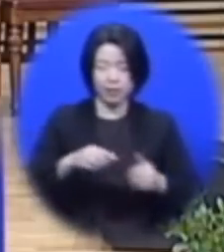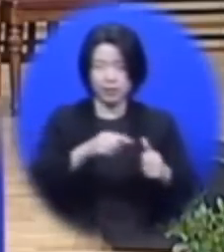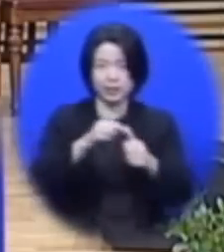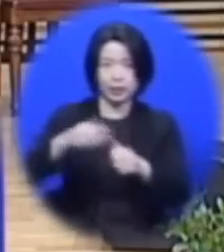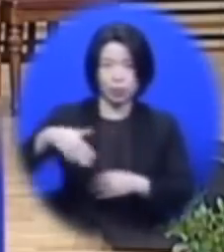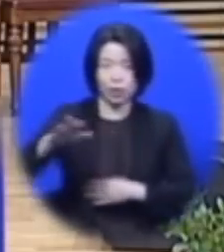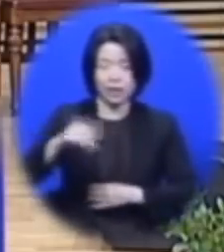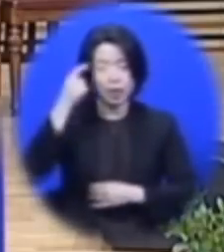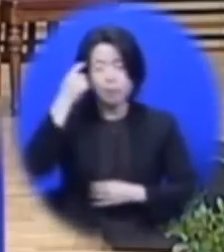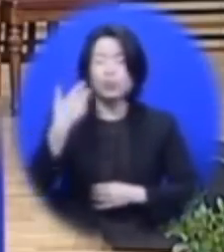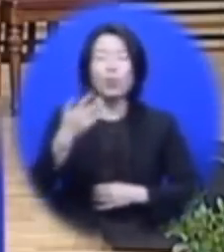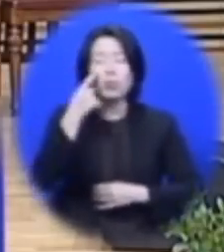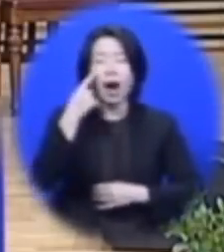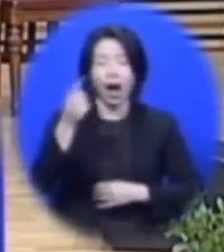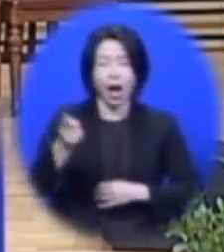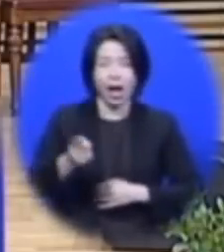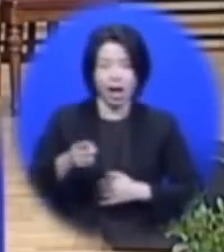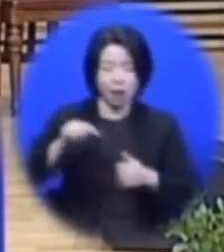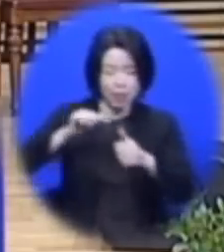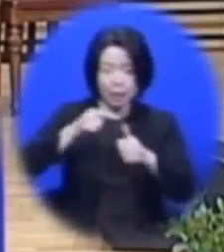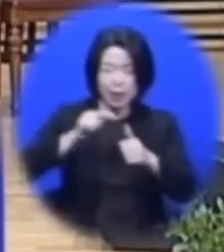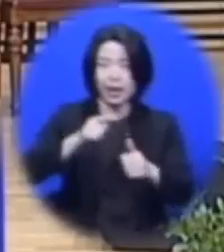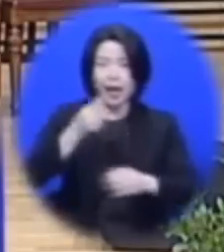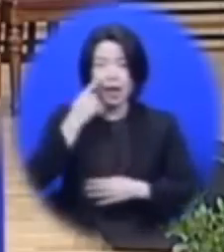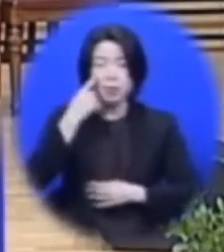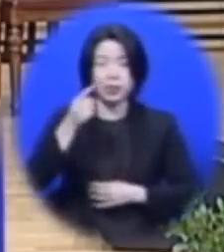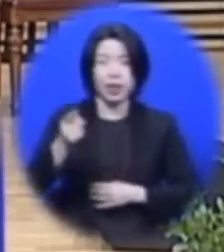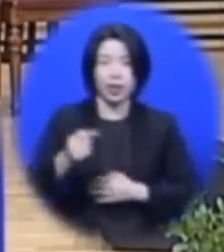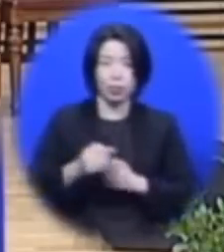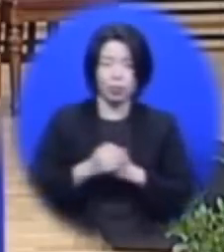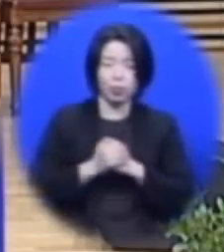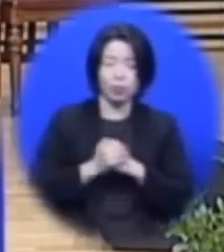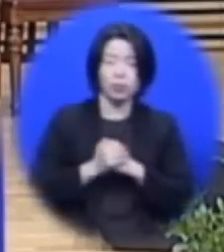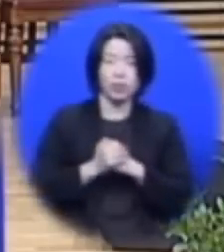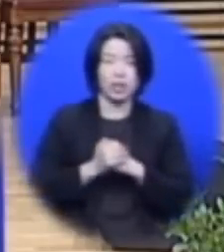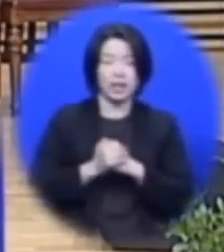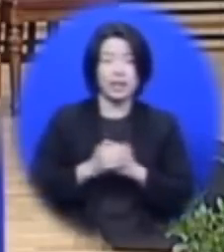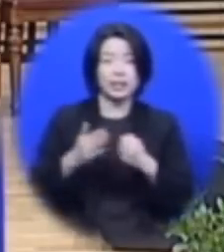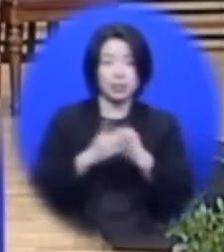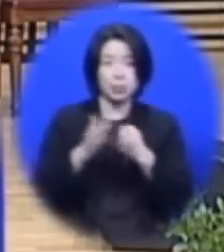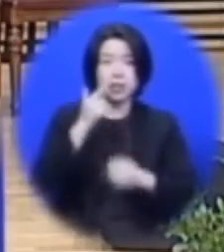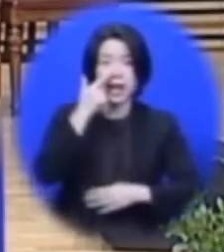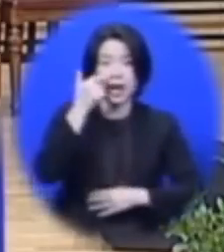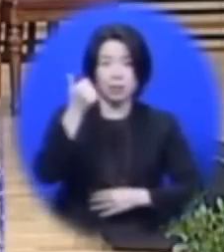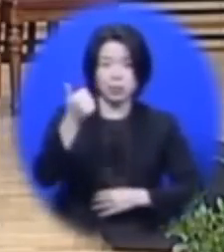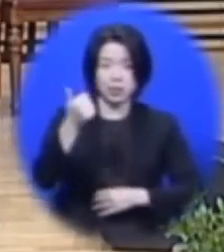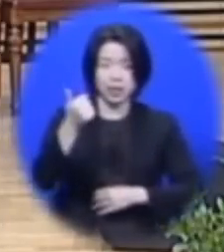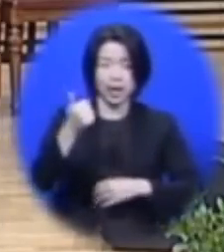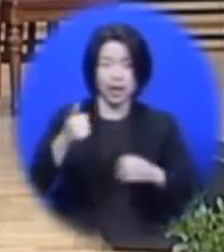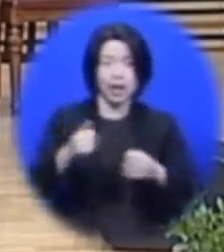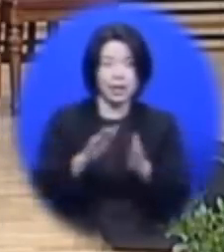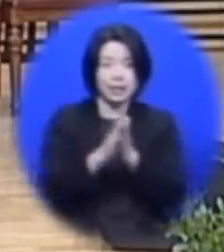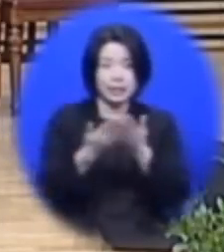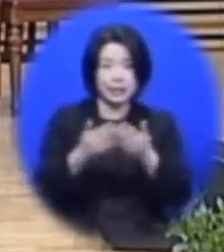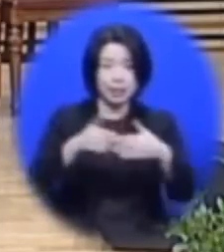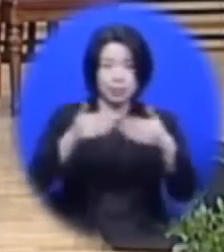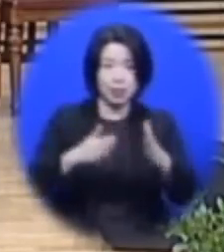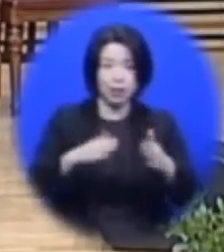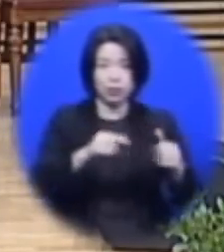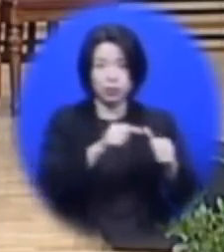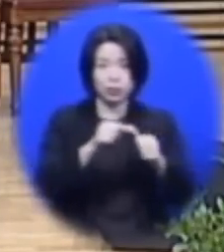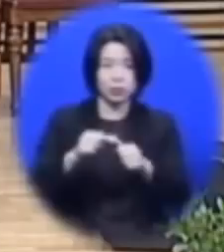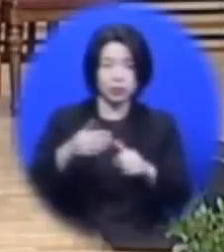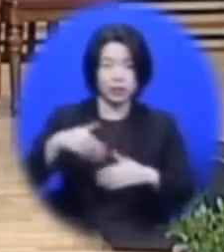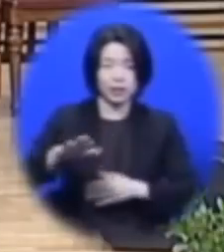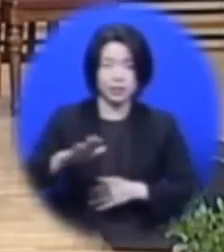데려가서 물어볼 건 물어보고 따져보건 따져봐야 되지 않느냐. 그래서 아버지가 이제 서재로 데리고 갔어요.